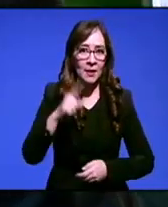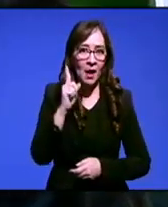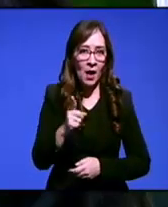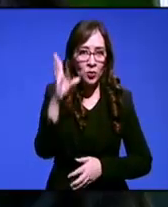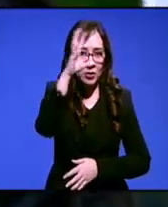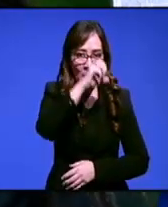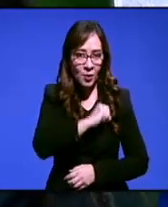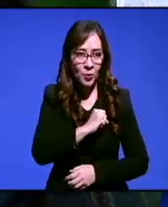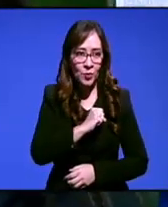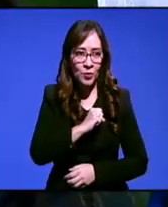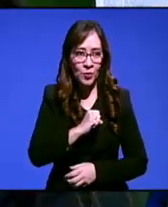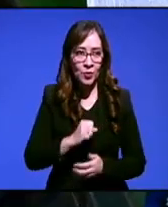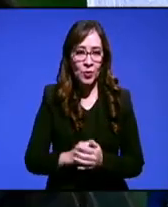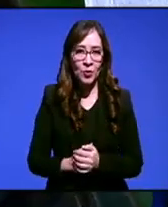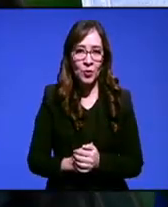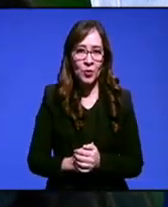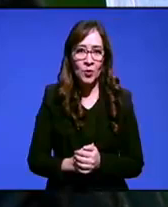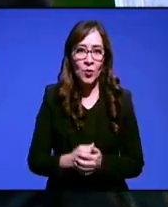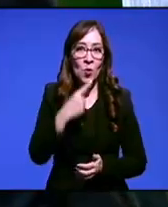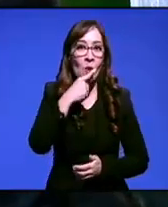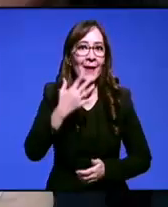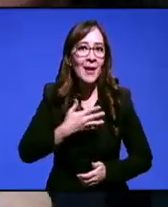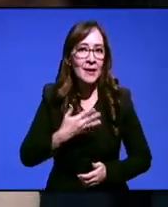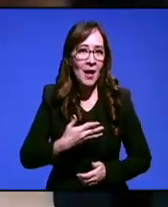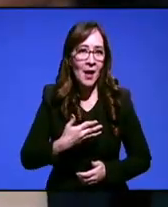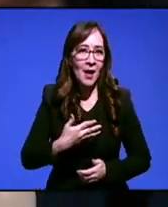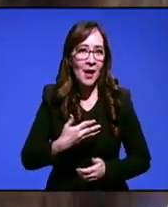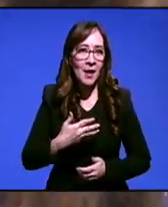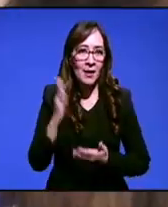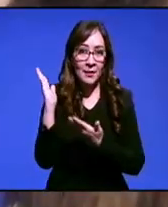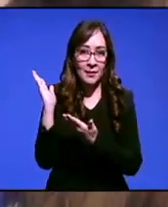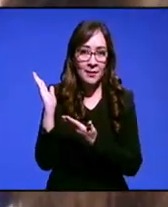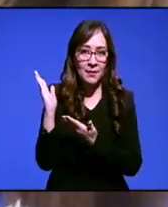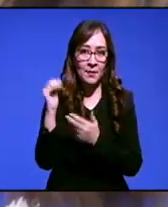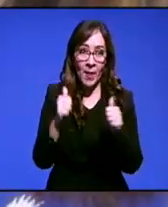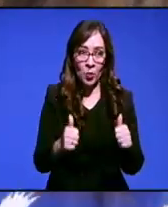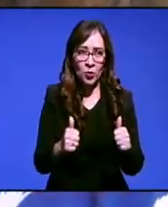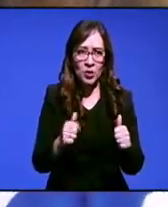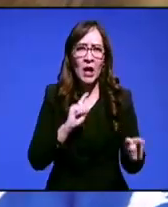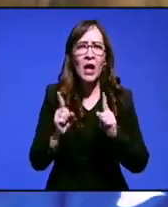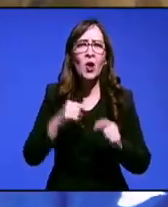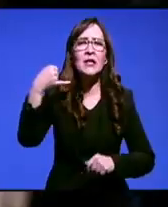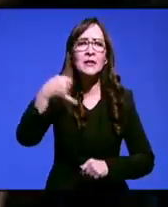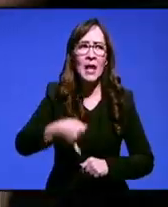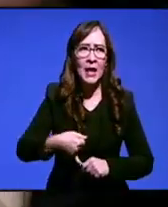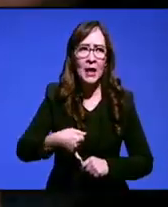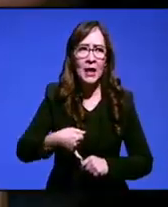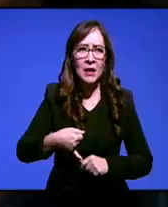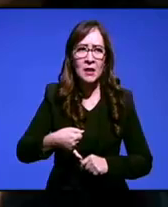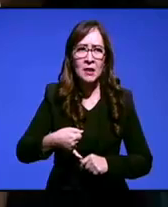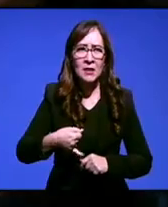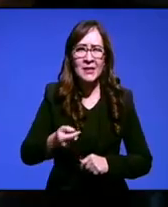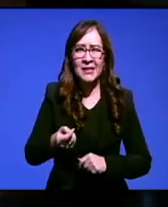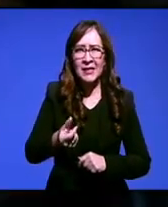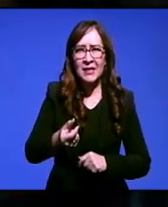tekstur orange, warnanya ini kalau yang seperti ini baik. Kalau yang jelek tuh seperti ini, dia udah sedikit menghitam